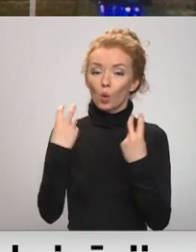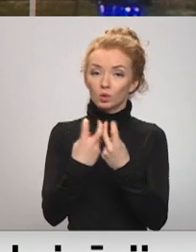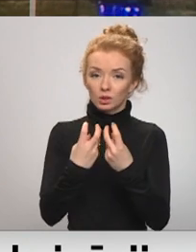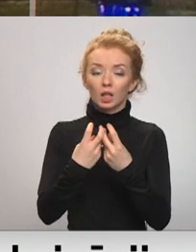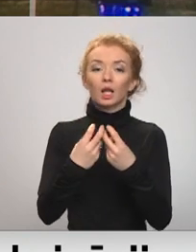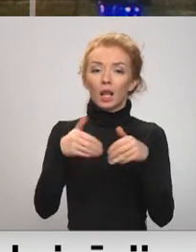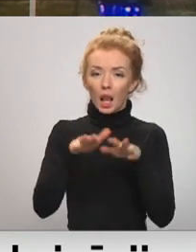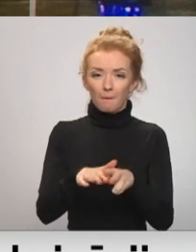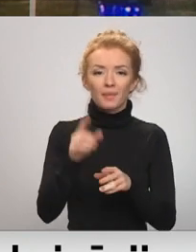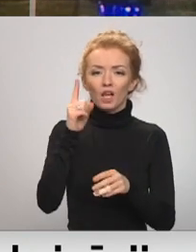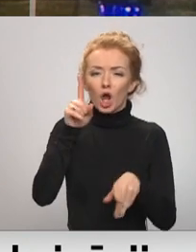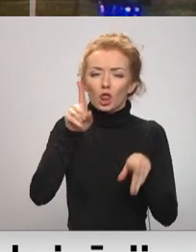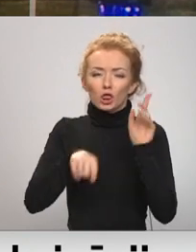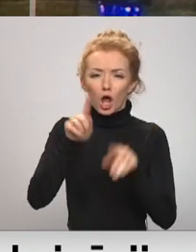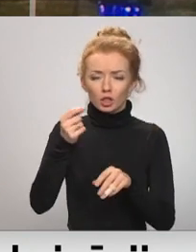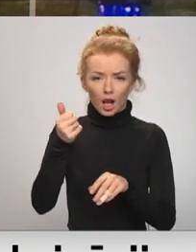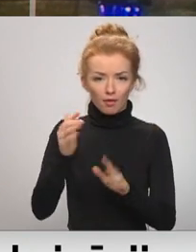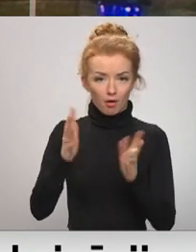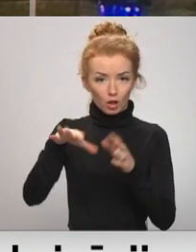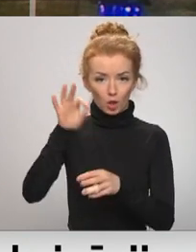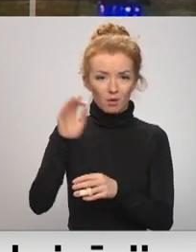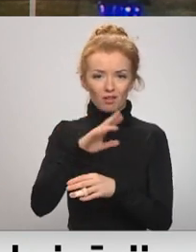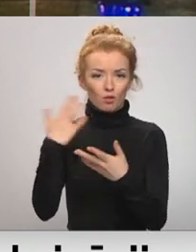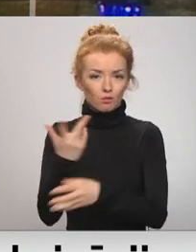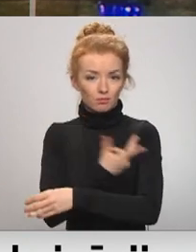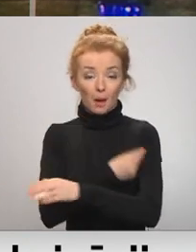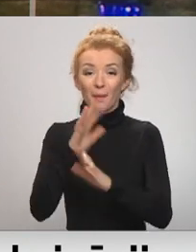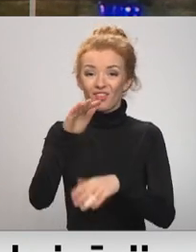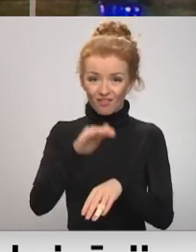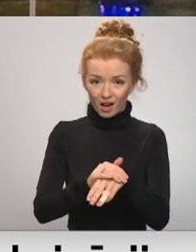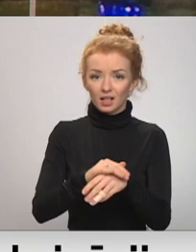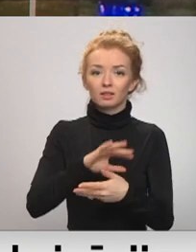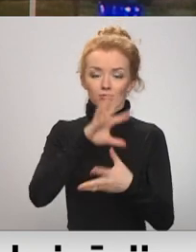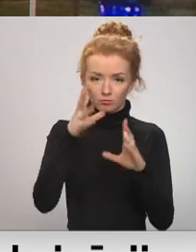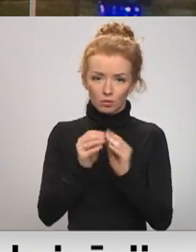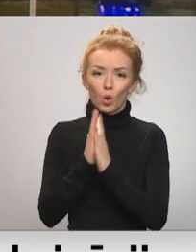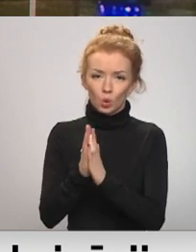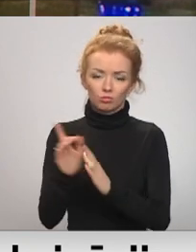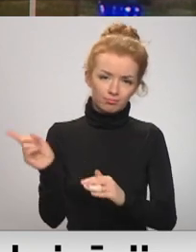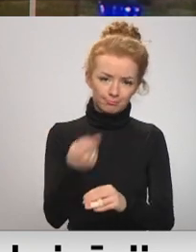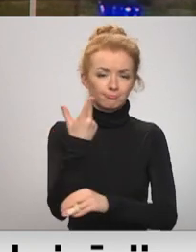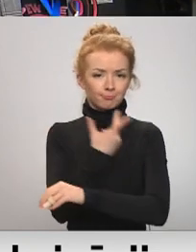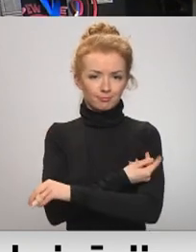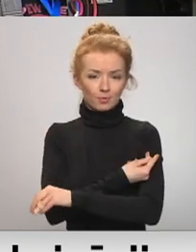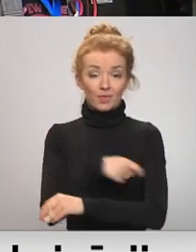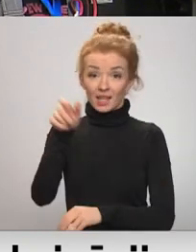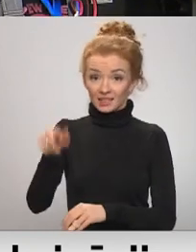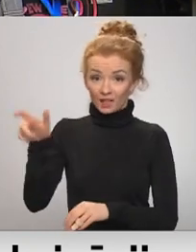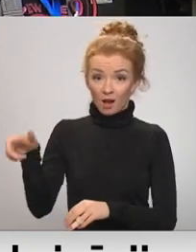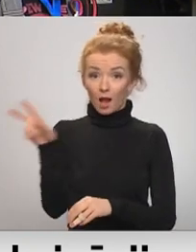vakcinācijas atlikšanu tikai atsevišķos gadījumos, bet lielākoties cilvēkiem ieteikts vakcināciju veikt bez kavēšanās. Cilvēki,